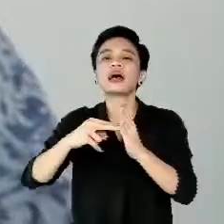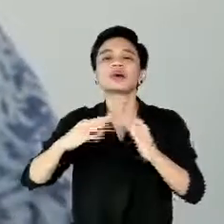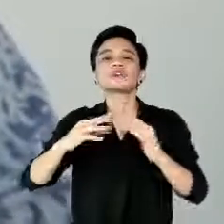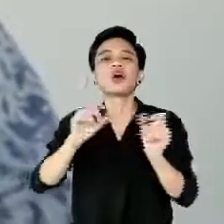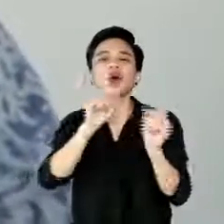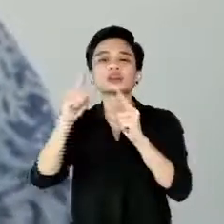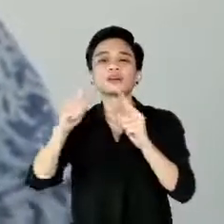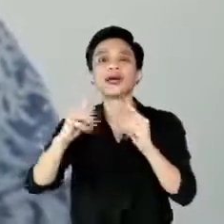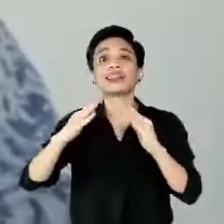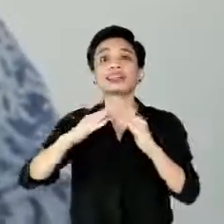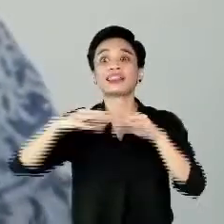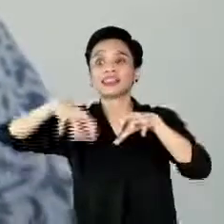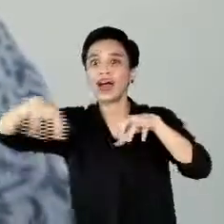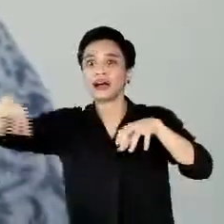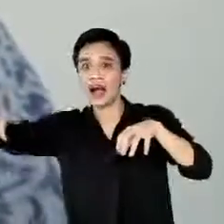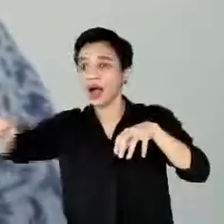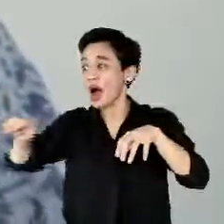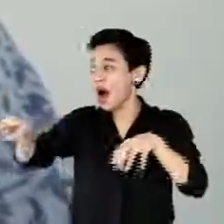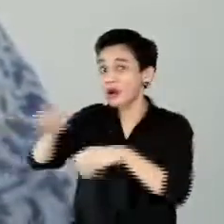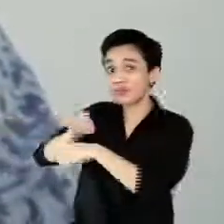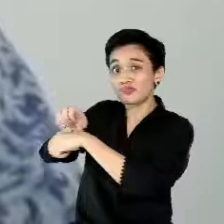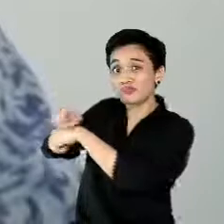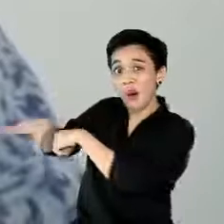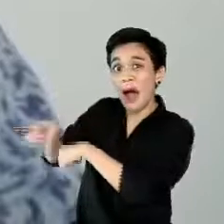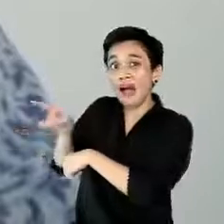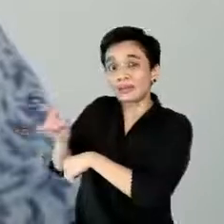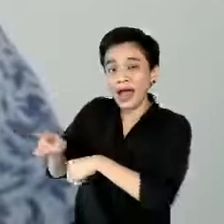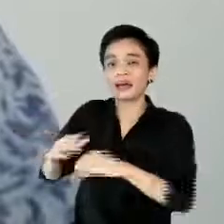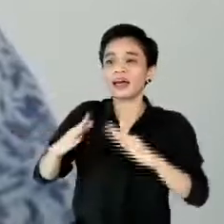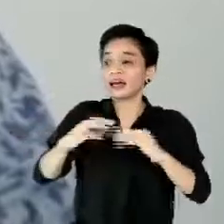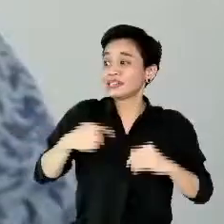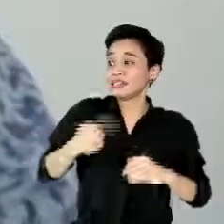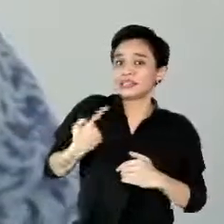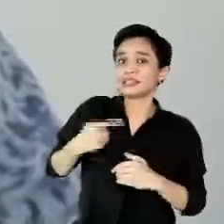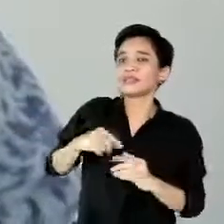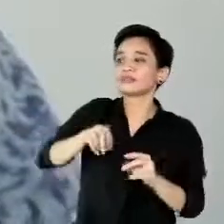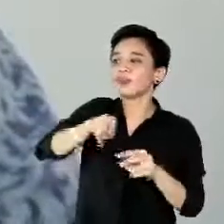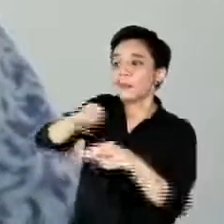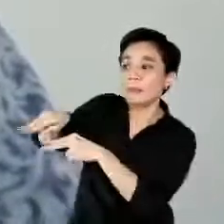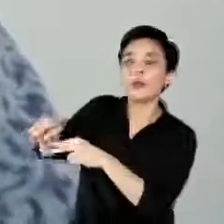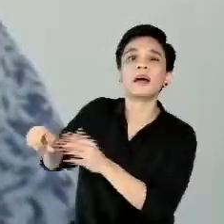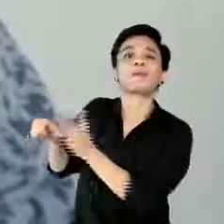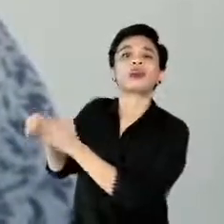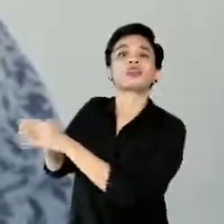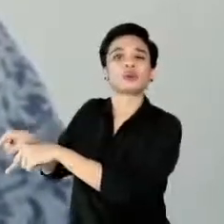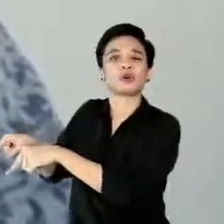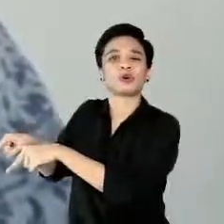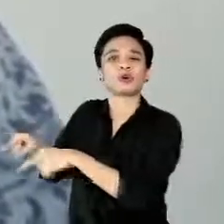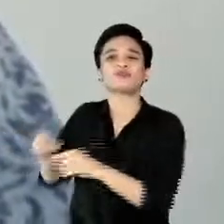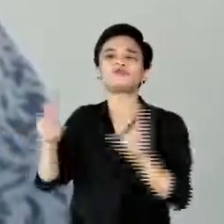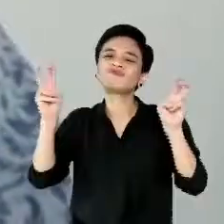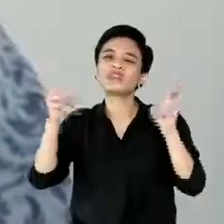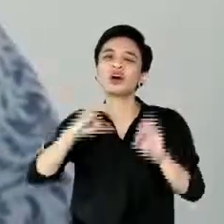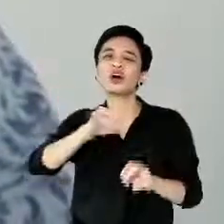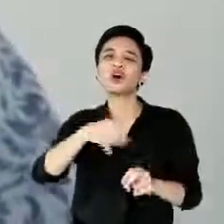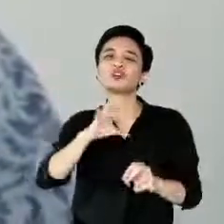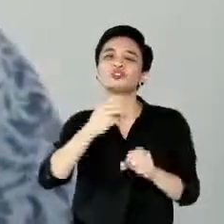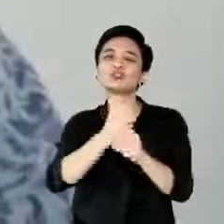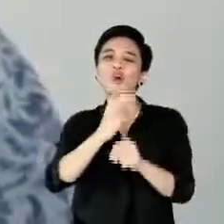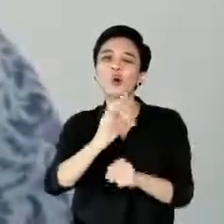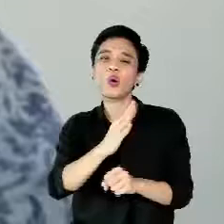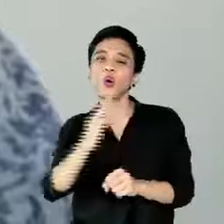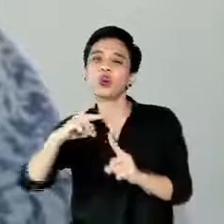jadi keterlibatan rtrw menjadi sangat krusial Di Sini di dalam melakukan udah termasuk